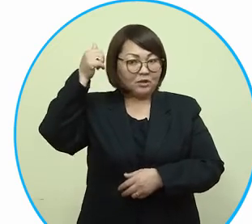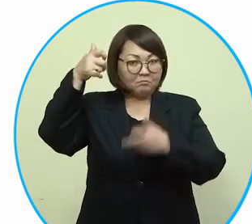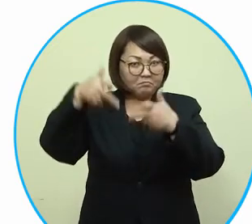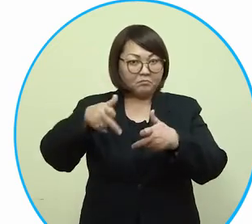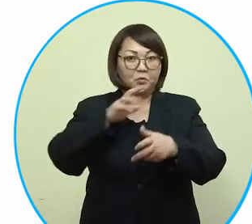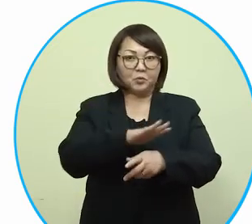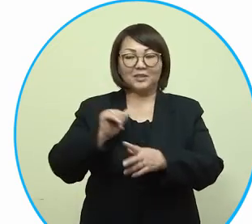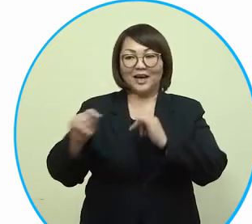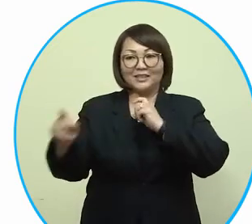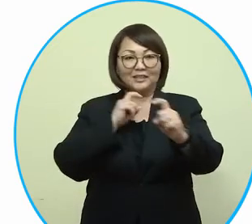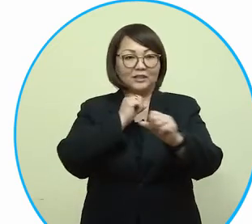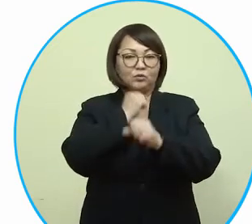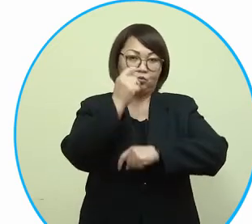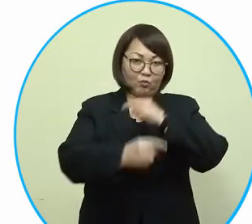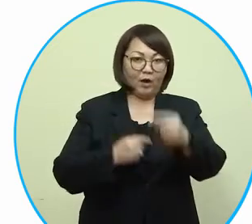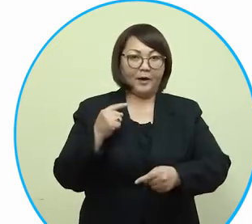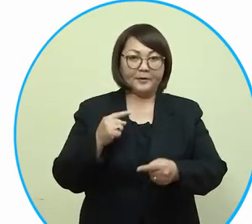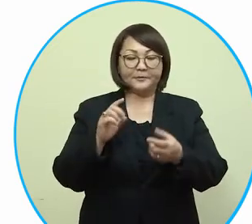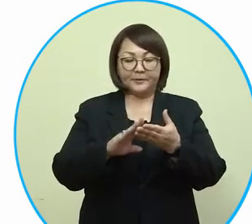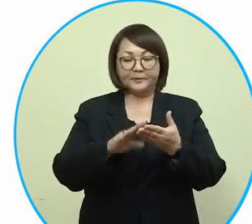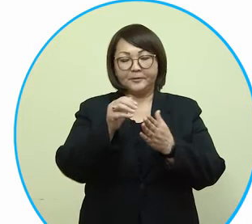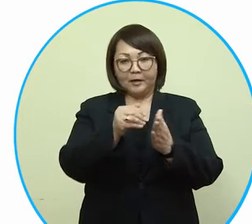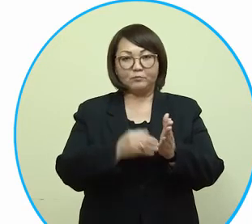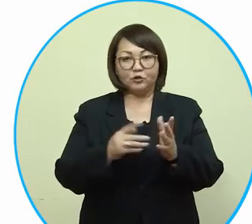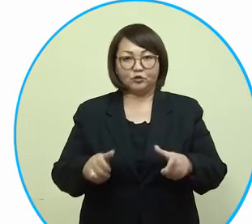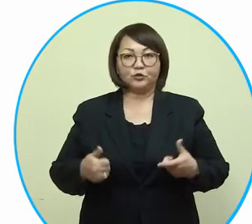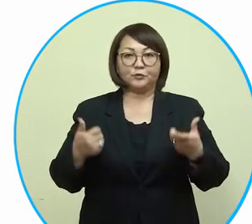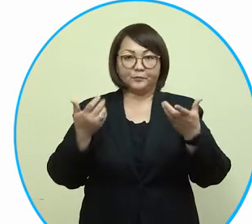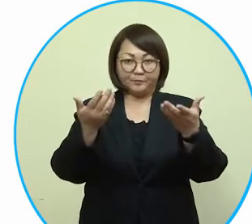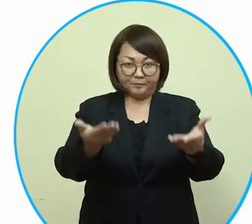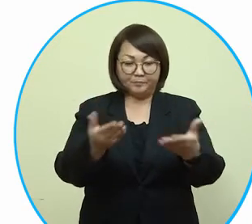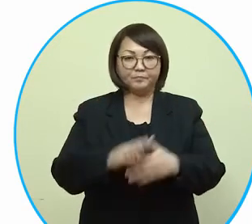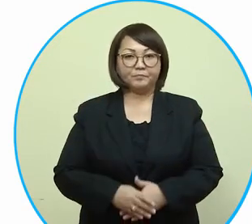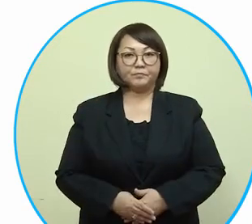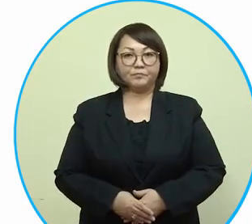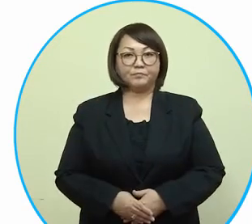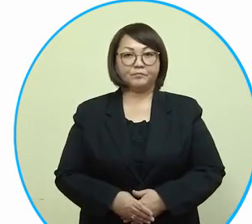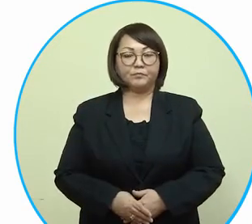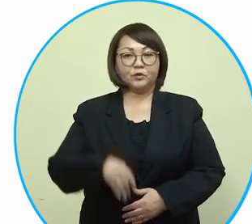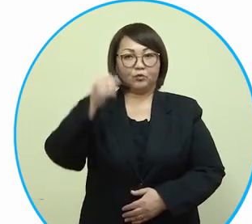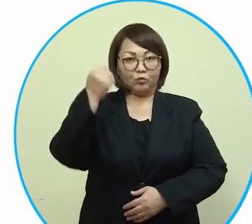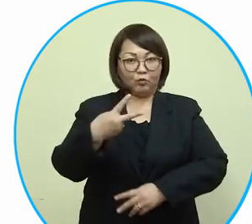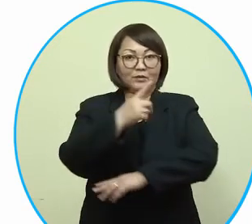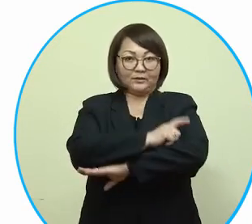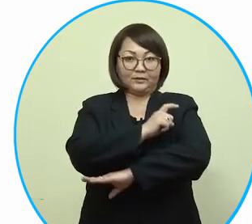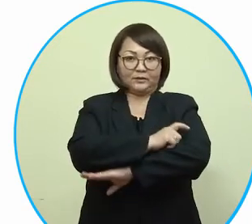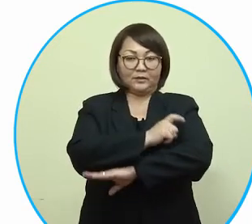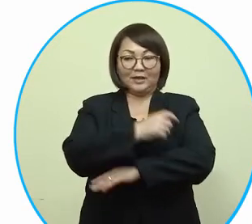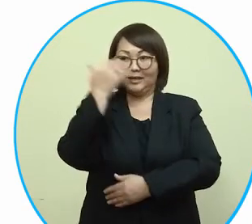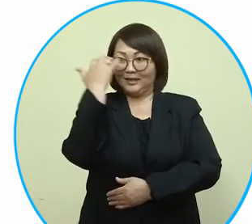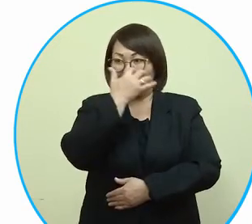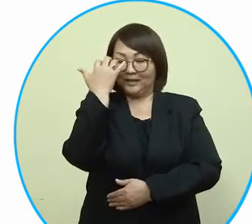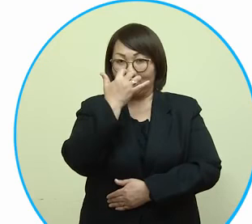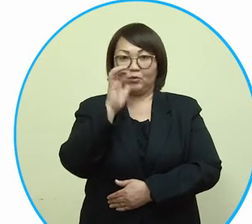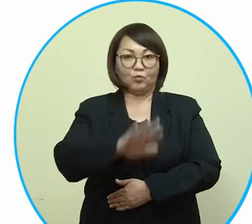АЛЛГАА ААДГИЙ ТЭДЕРТИЙ ХЕРХН АЙШЛАГ ТАЛЛААР ТАБУХН МАН МОНА СУРОГШШ ОХШИАС УЗАИШ ТАНЛЦАН ХОИРДГООР ХХЧИЛ